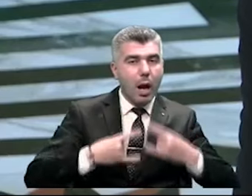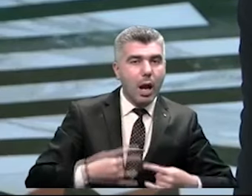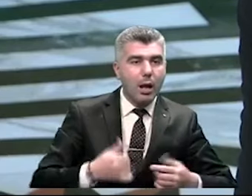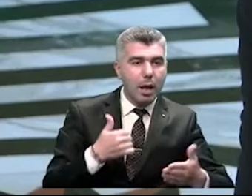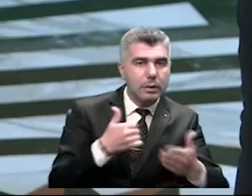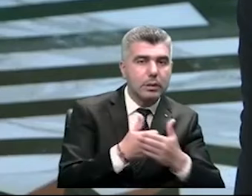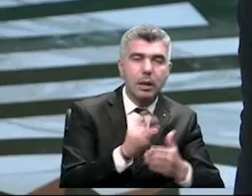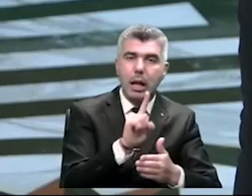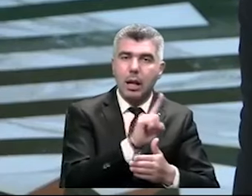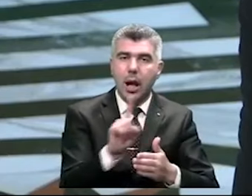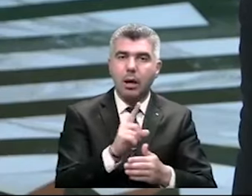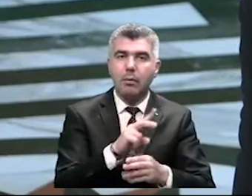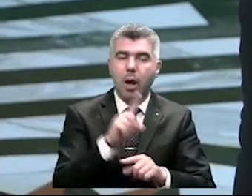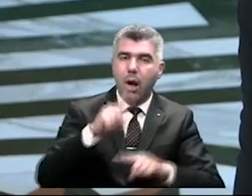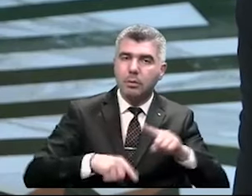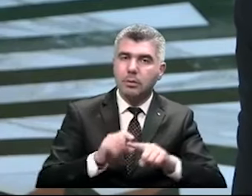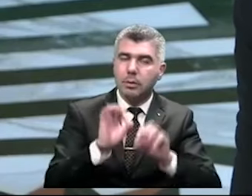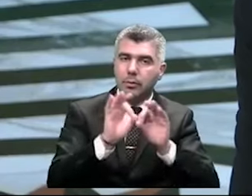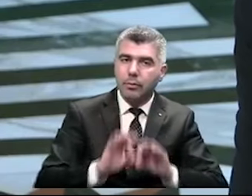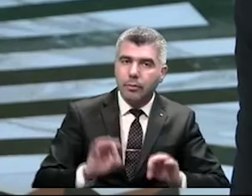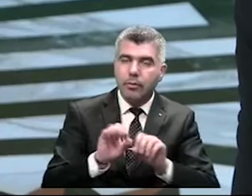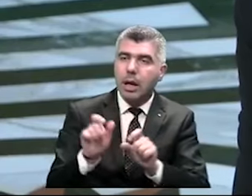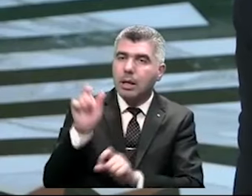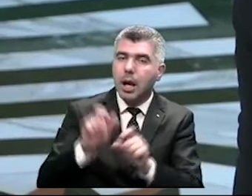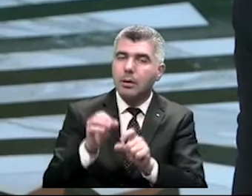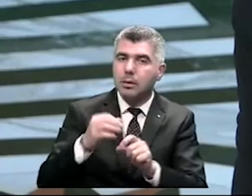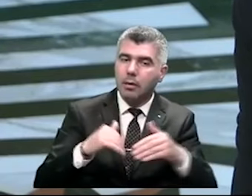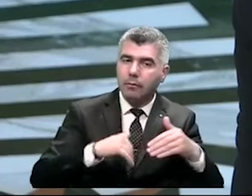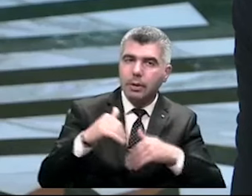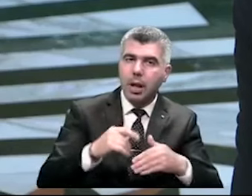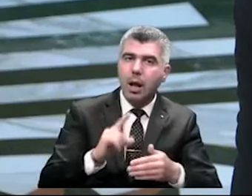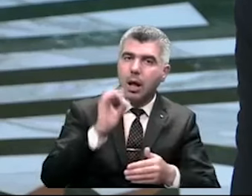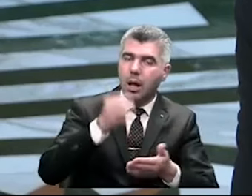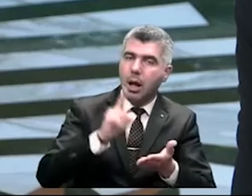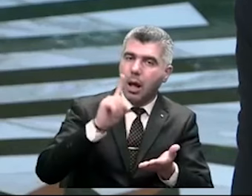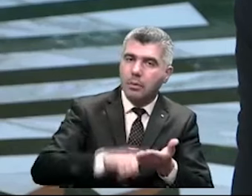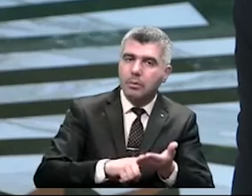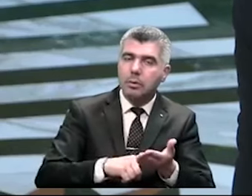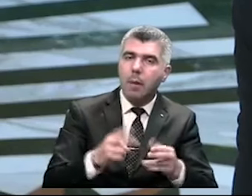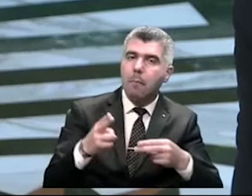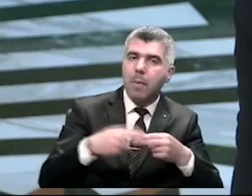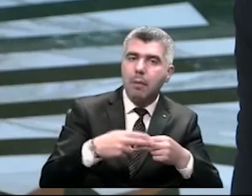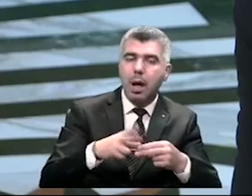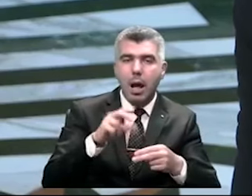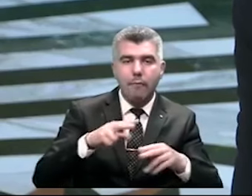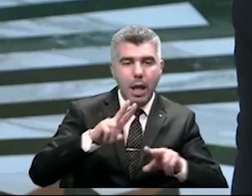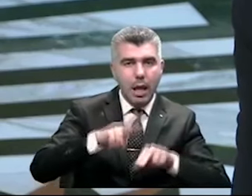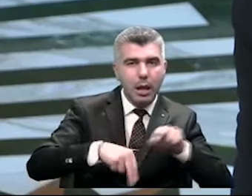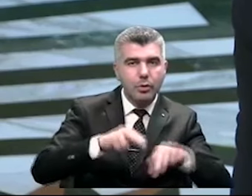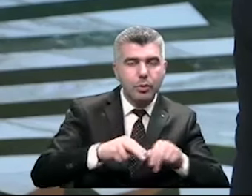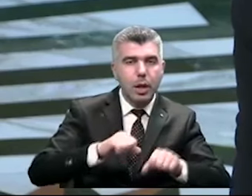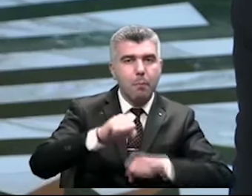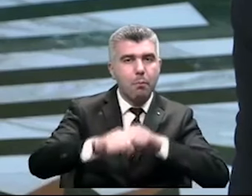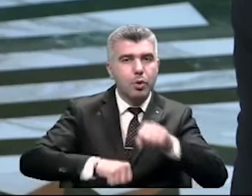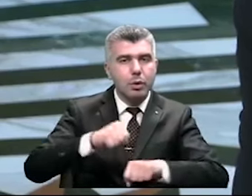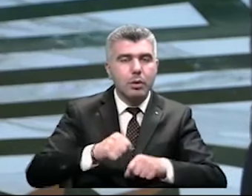حياتهم ويحفظوا حياه المواطنين الاخرين مستعملي الطرق لا كانوا على رجليهم ولا في الدراجات